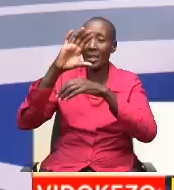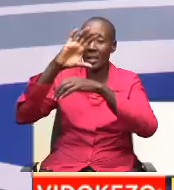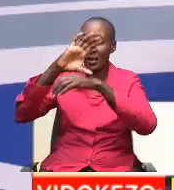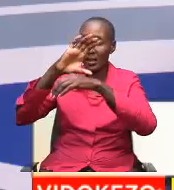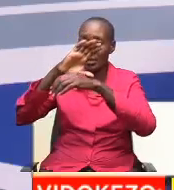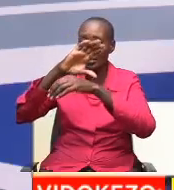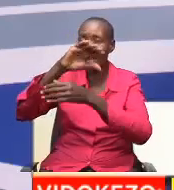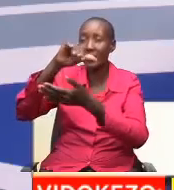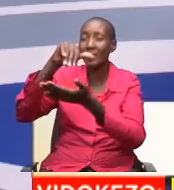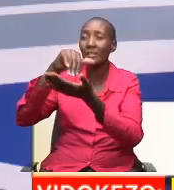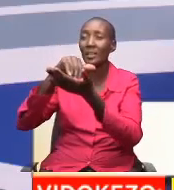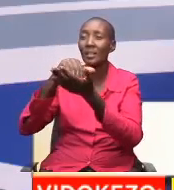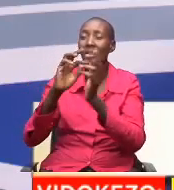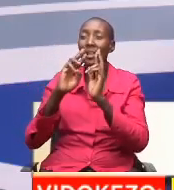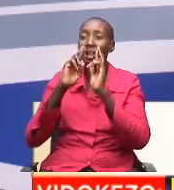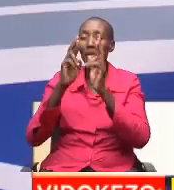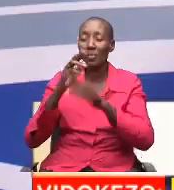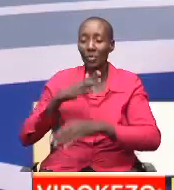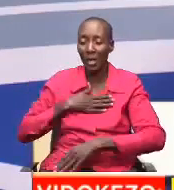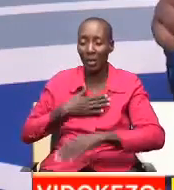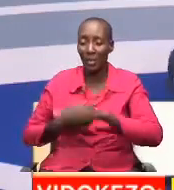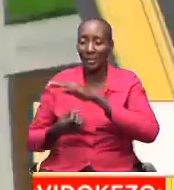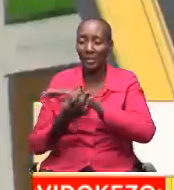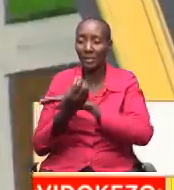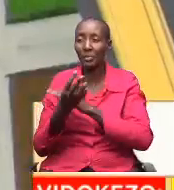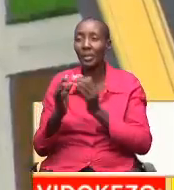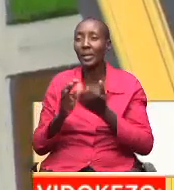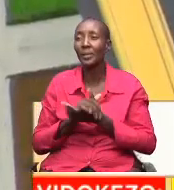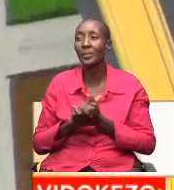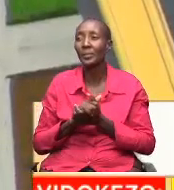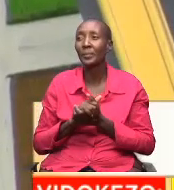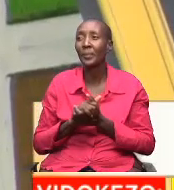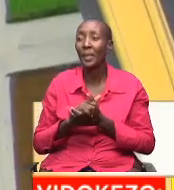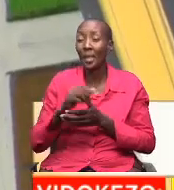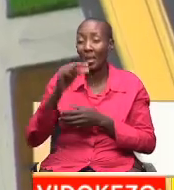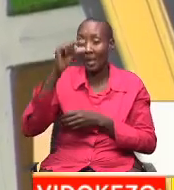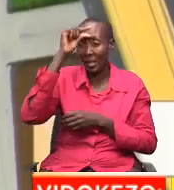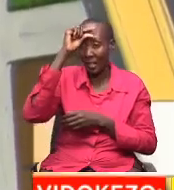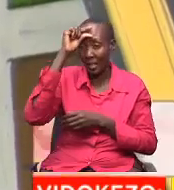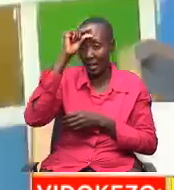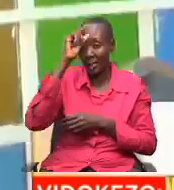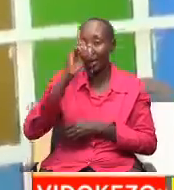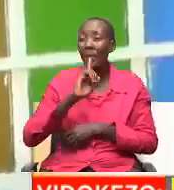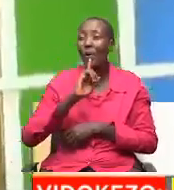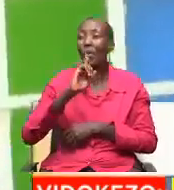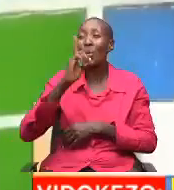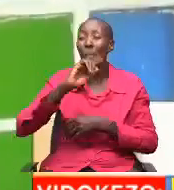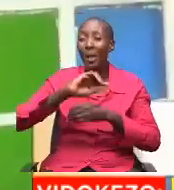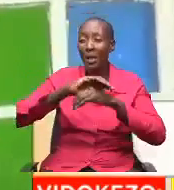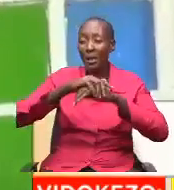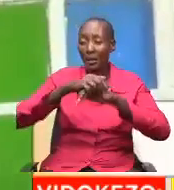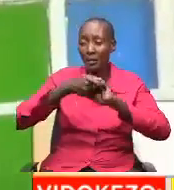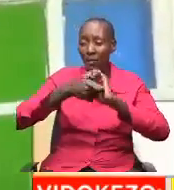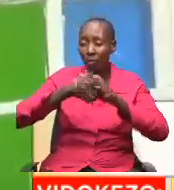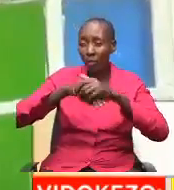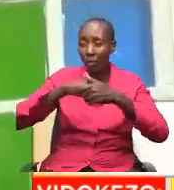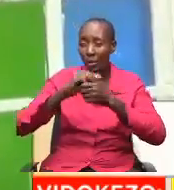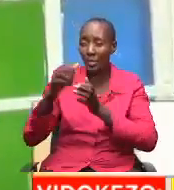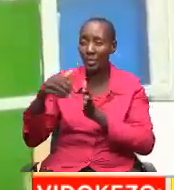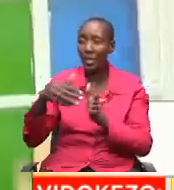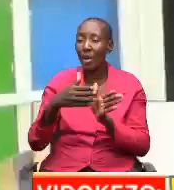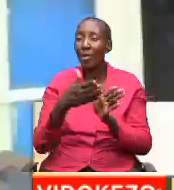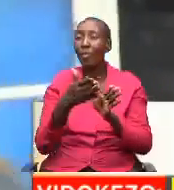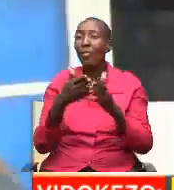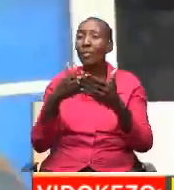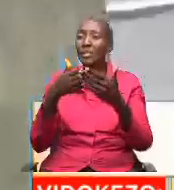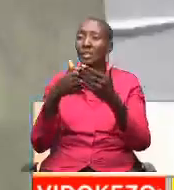wetu Daniel Dembede ana ripoti. Huko serikali ikiweka agizo la kunawa mikono kama njia mojawapo ya kukinga kusambaa kwa virusi